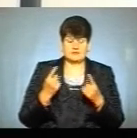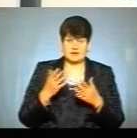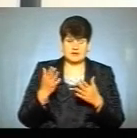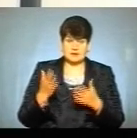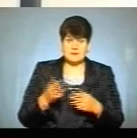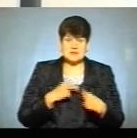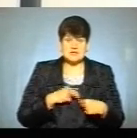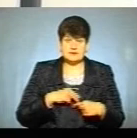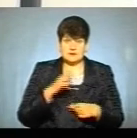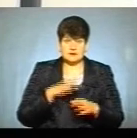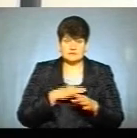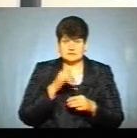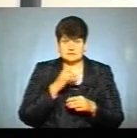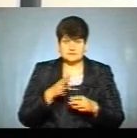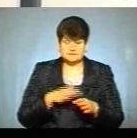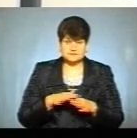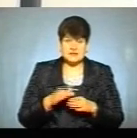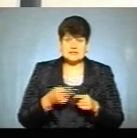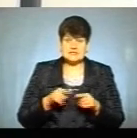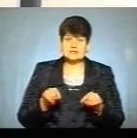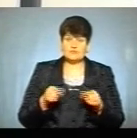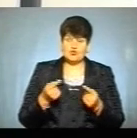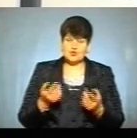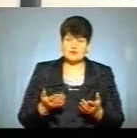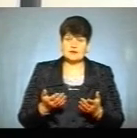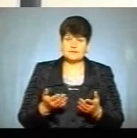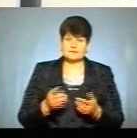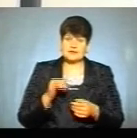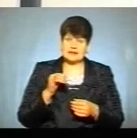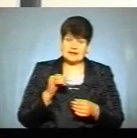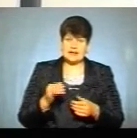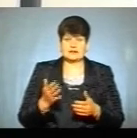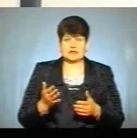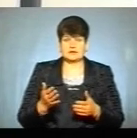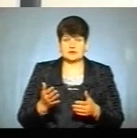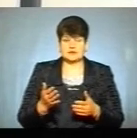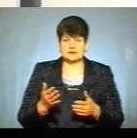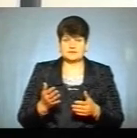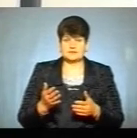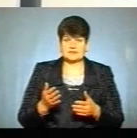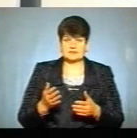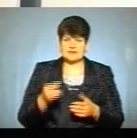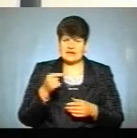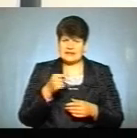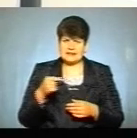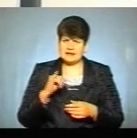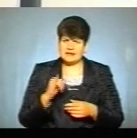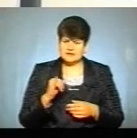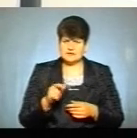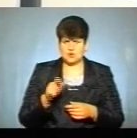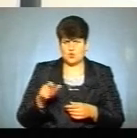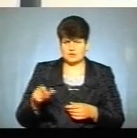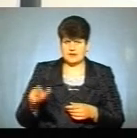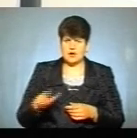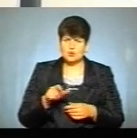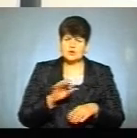великий, працівники не справляються, це знову ж таки створює таке негативне, взагалі негативізм людей, тому що